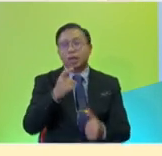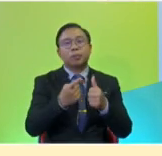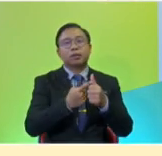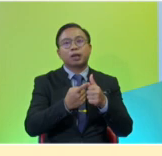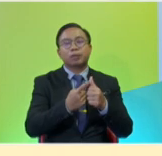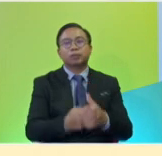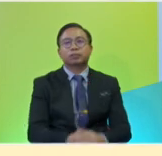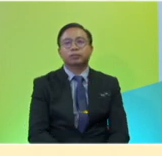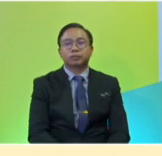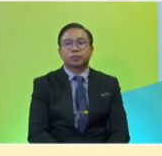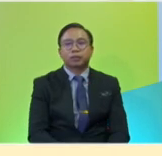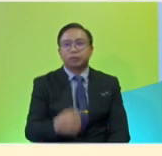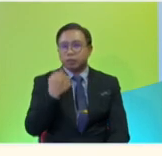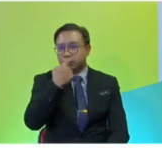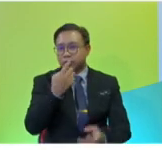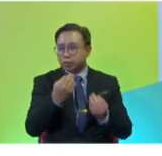jawab